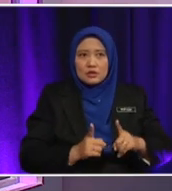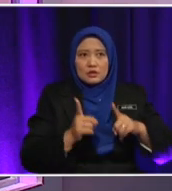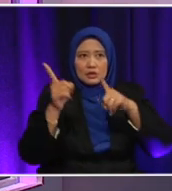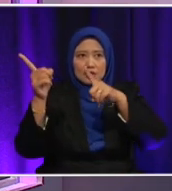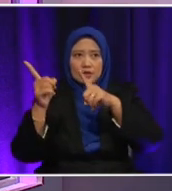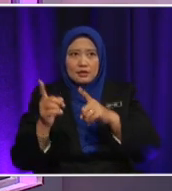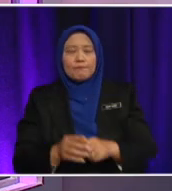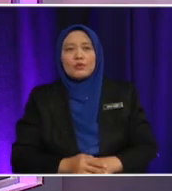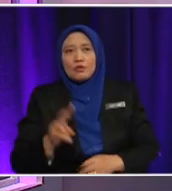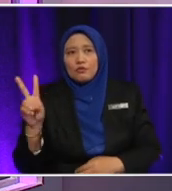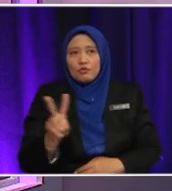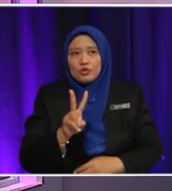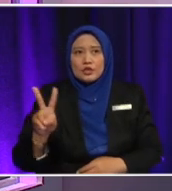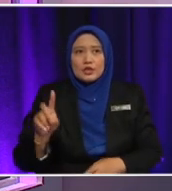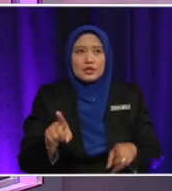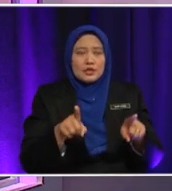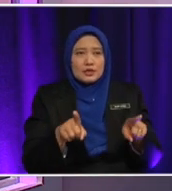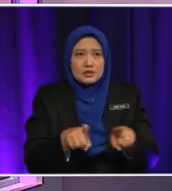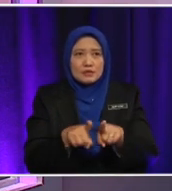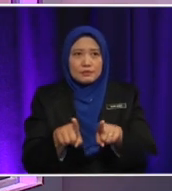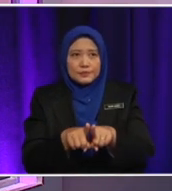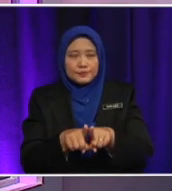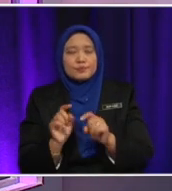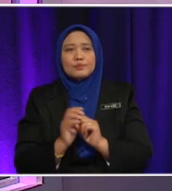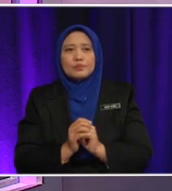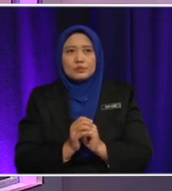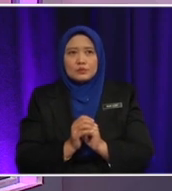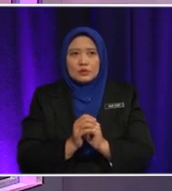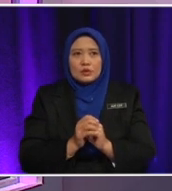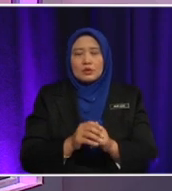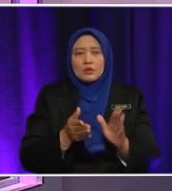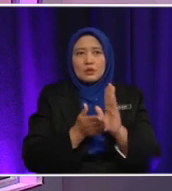tadi kan Susi ini kita ada hutan susuk dia akan sama bisa